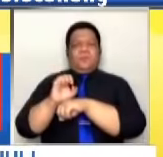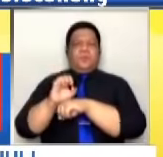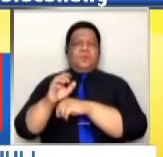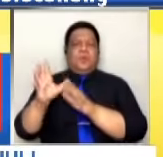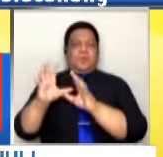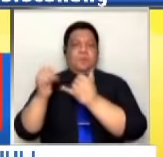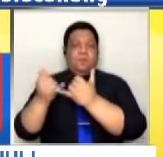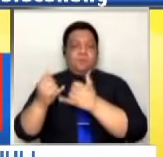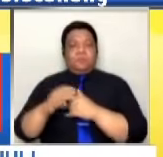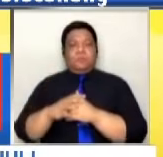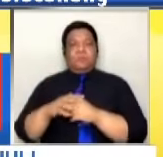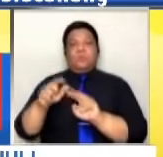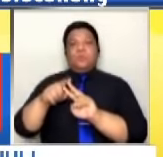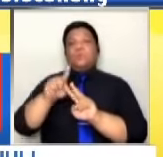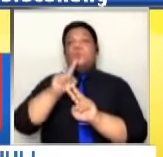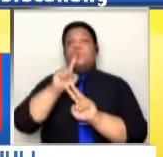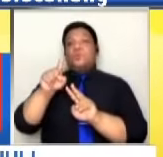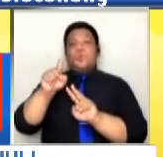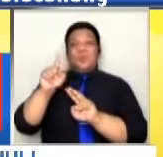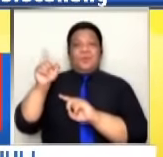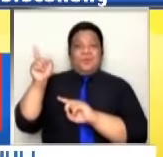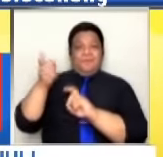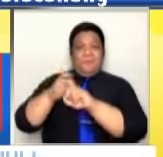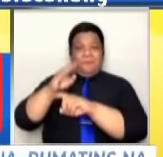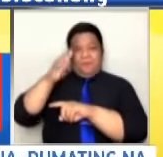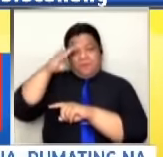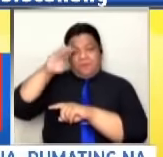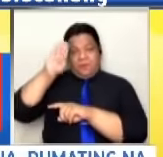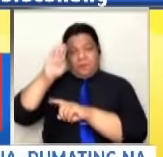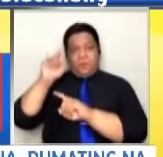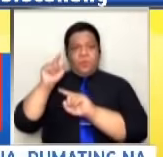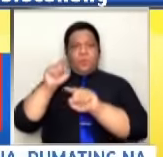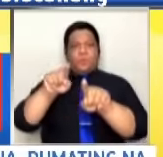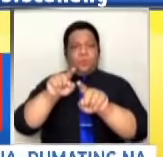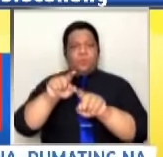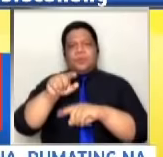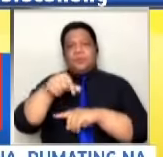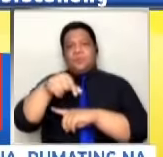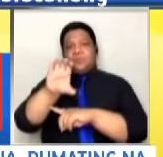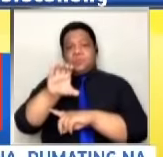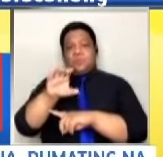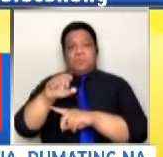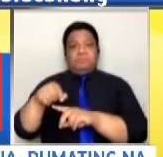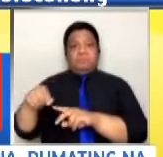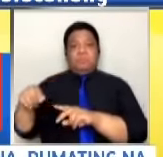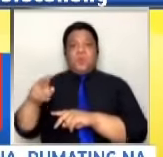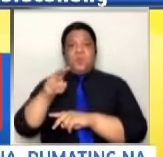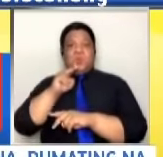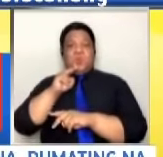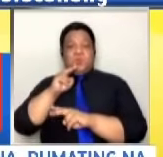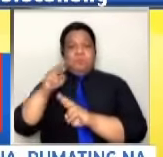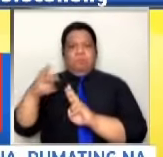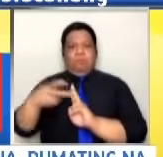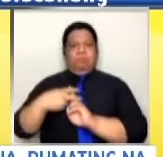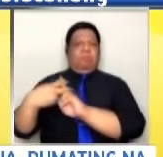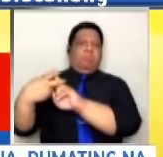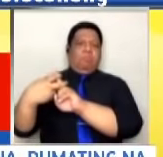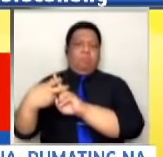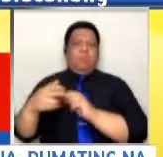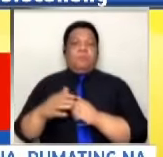Cavite at pauwi na sa Tandang Sora. Kinat daw ang kanilang sasakyan at pilit na inagaw ng mga suspect. bigla po may humarang sa aming